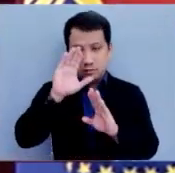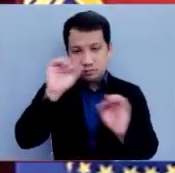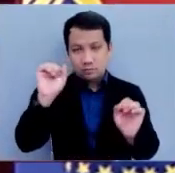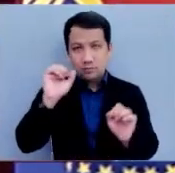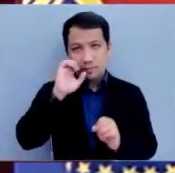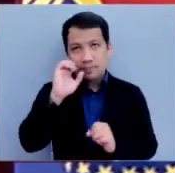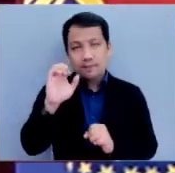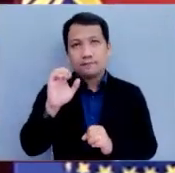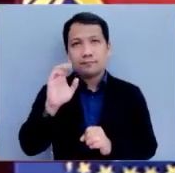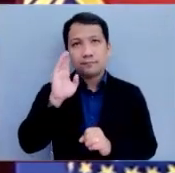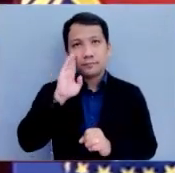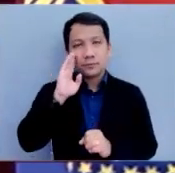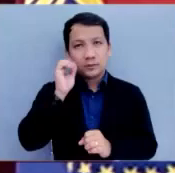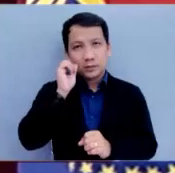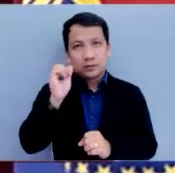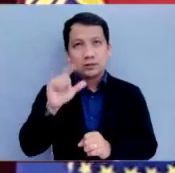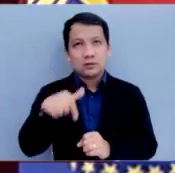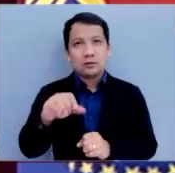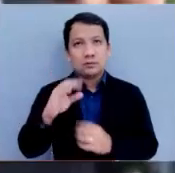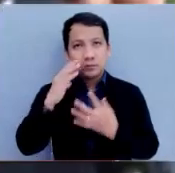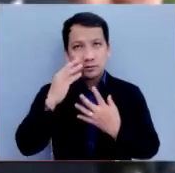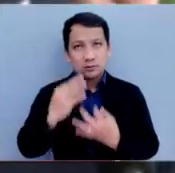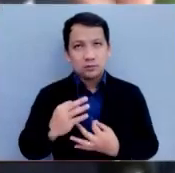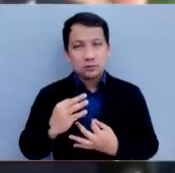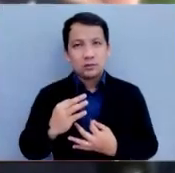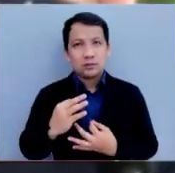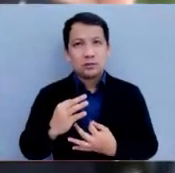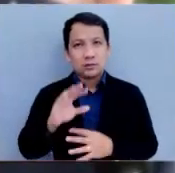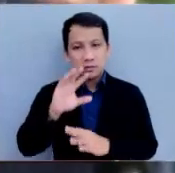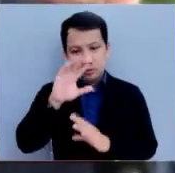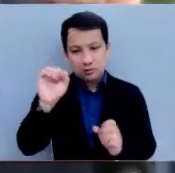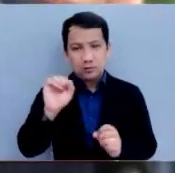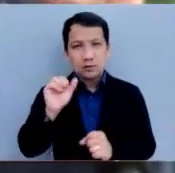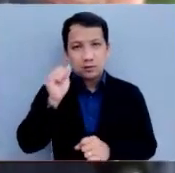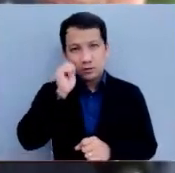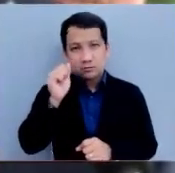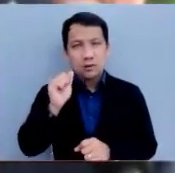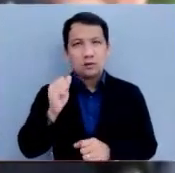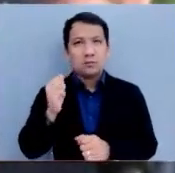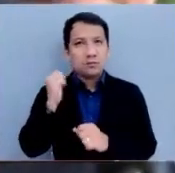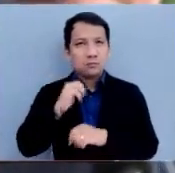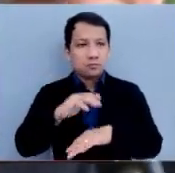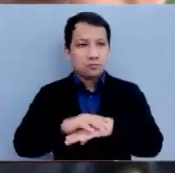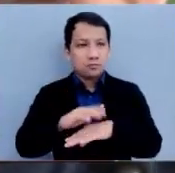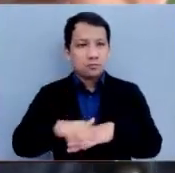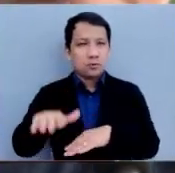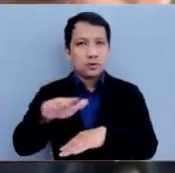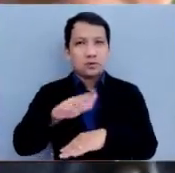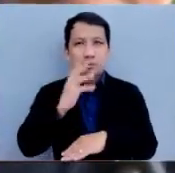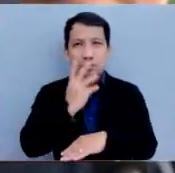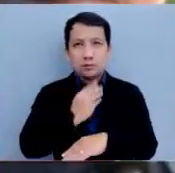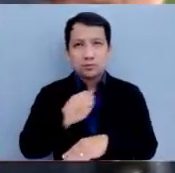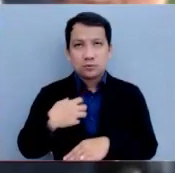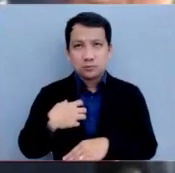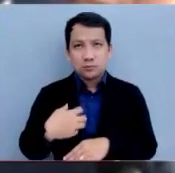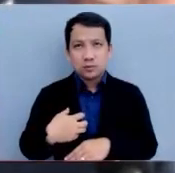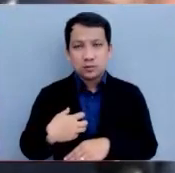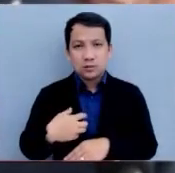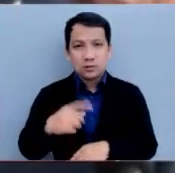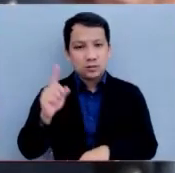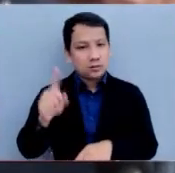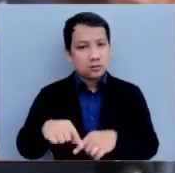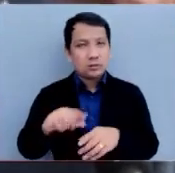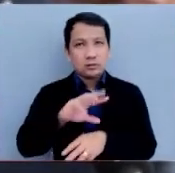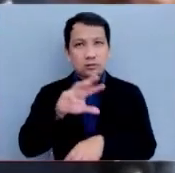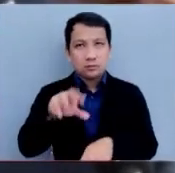General Benjamin Acorda Jr. ang desisyong ito ng Pangulo. Ayon kay Acorda, paalala ito sa mga aktibong pulis na hindi sila dapat masangkot